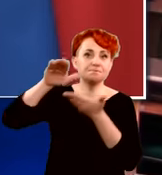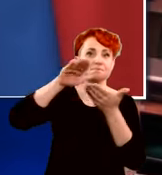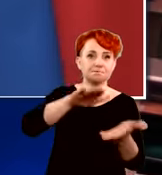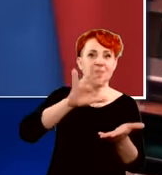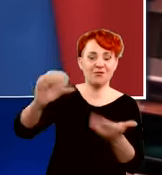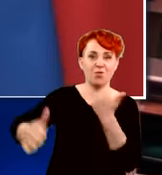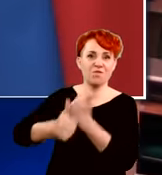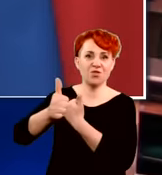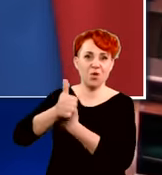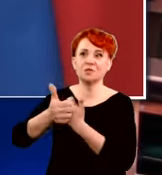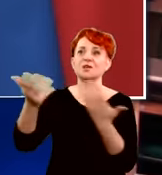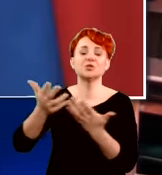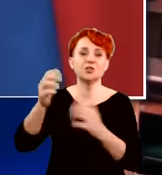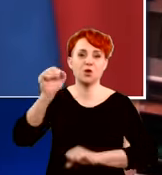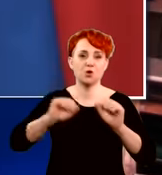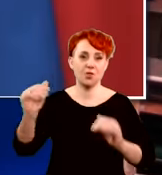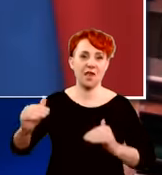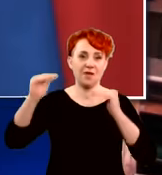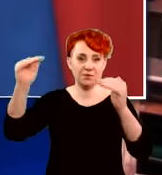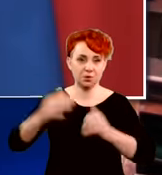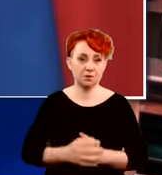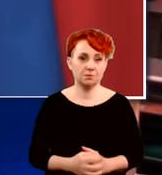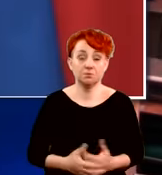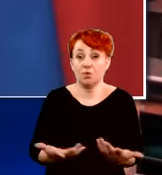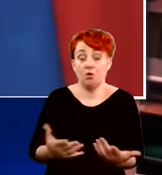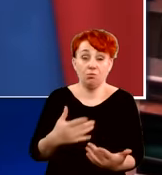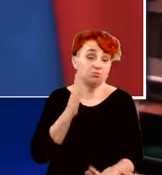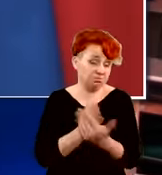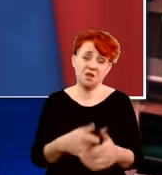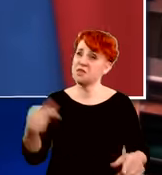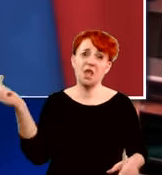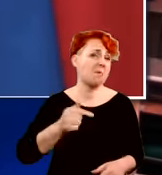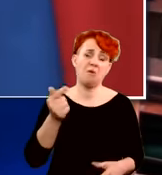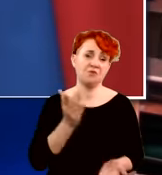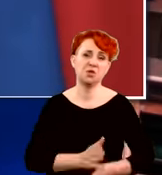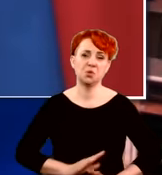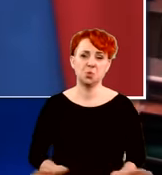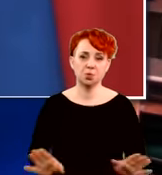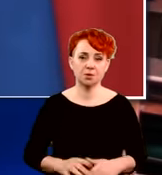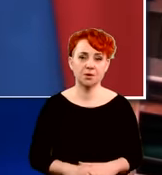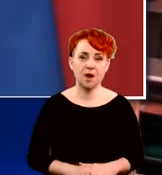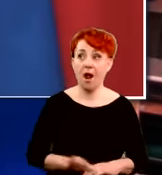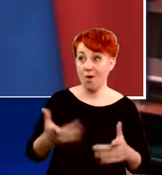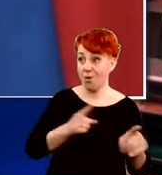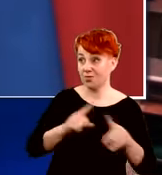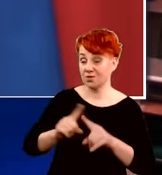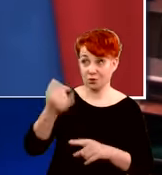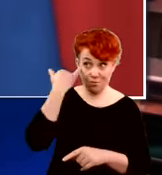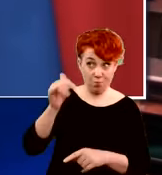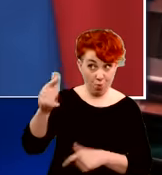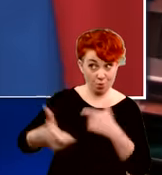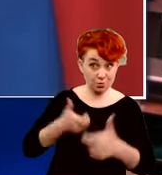wnioski do Sądu Najwyższego. W mojej ocenie wtedy już też nie powinni byli być... Znaczy, to popełnił błąd właśnie wtedy pan marszałek?